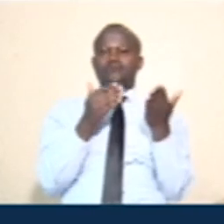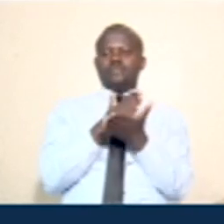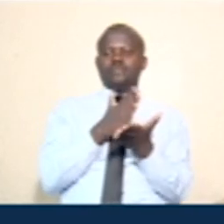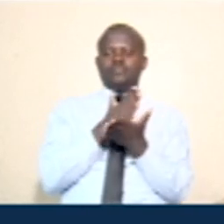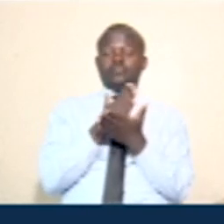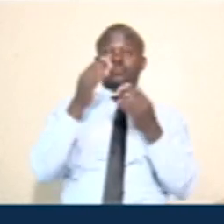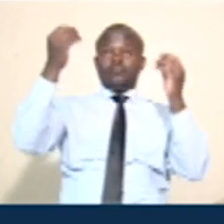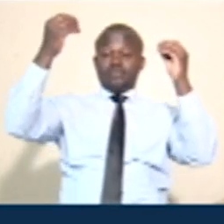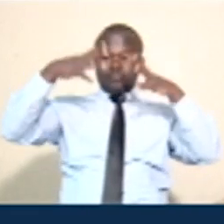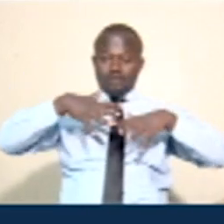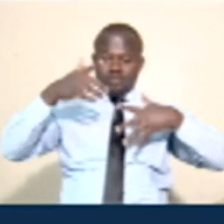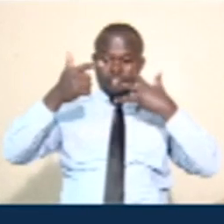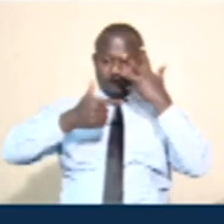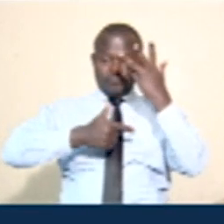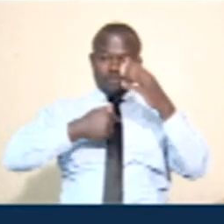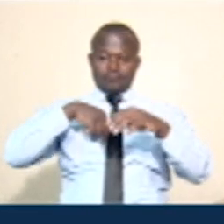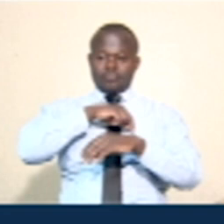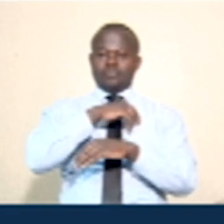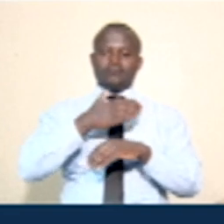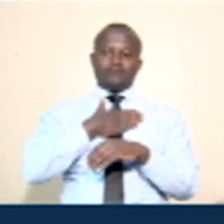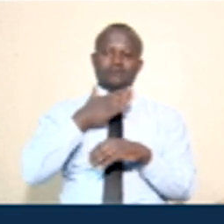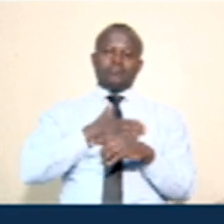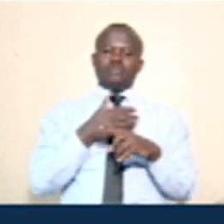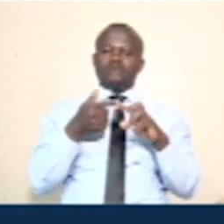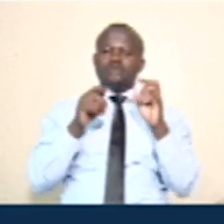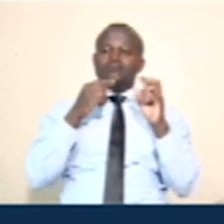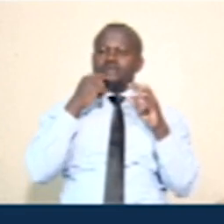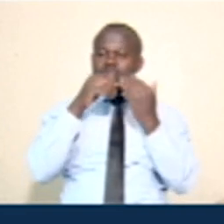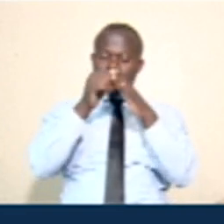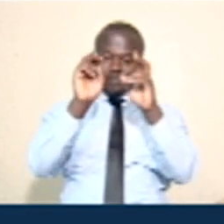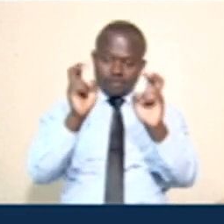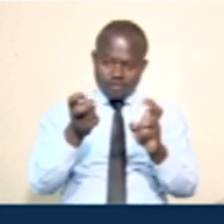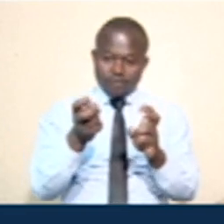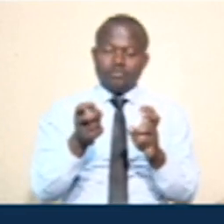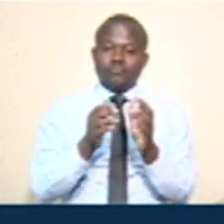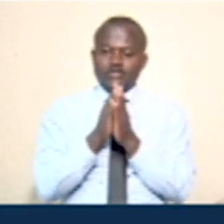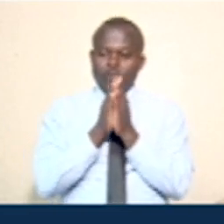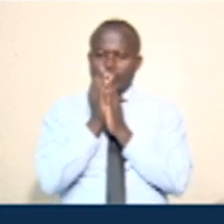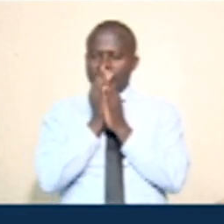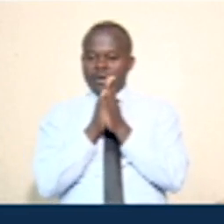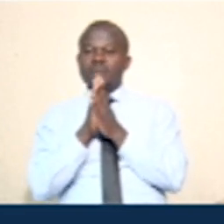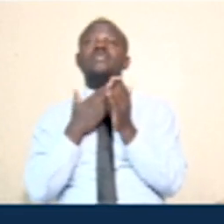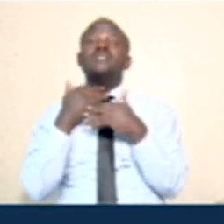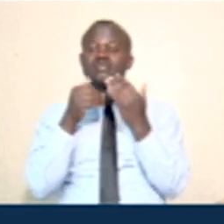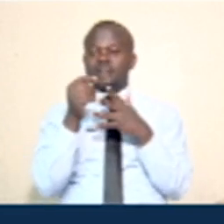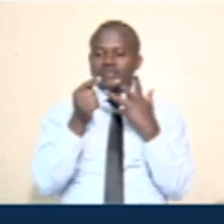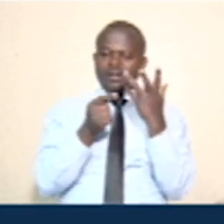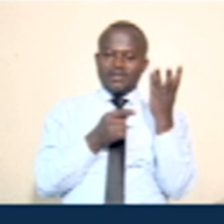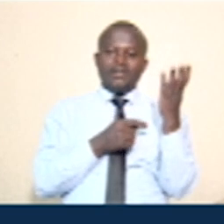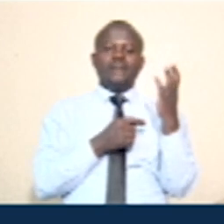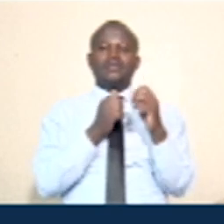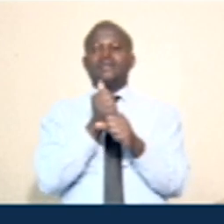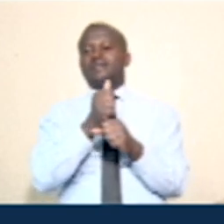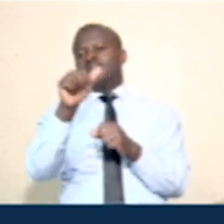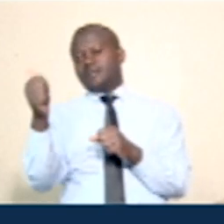by'ukuri habona ibi rero ni ibintu bishimira bakavuga bati n'uwashyugumbwaga cyangwa se n'uwarufite akayihayiho yo kujya